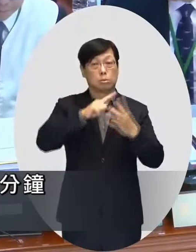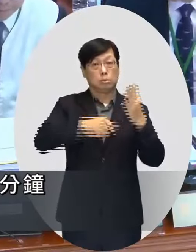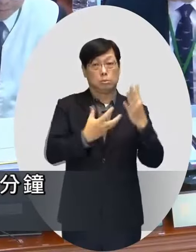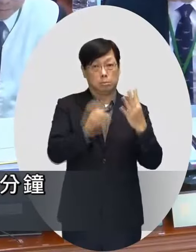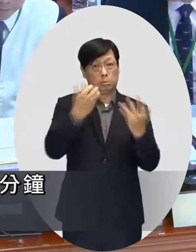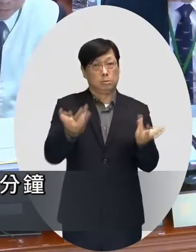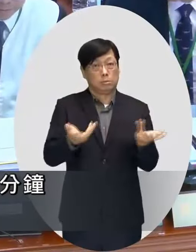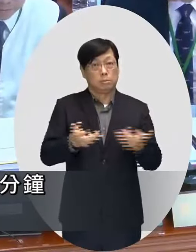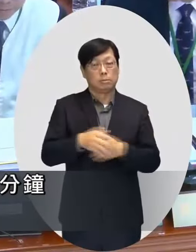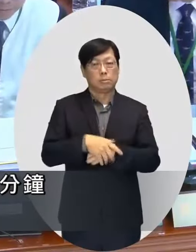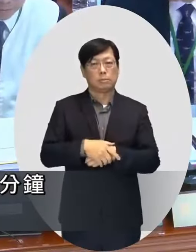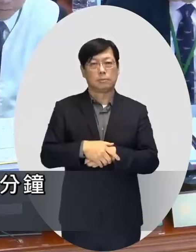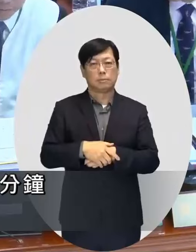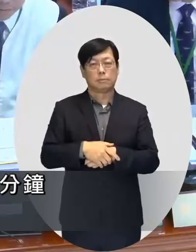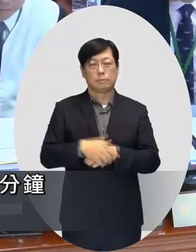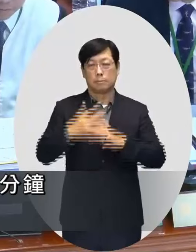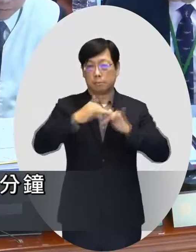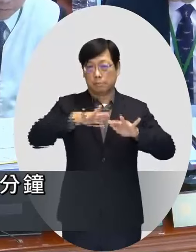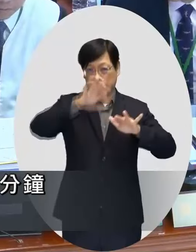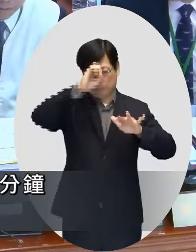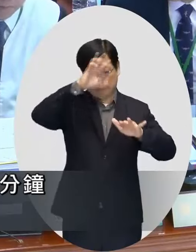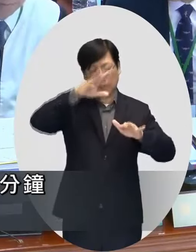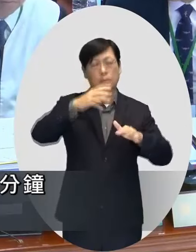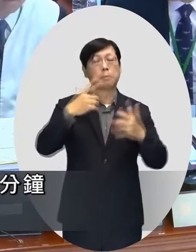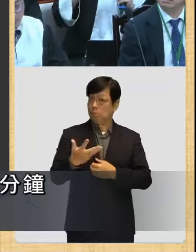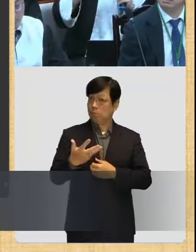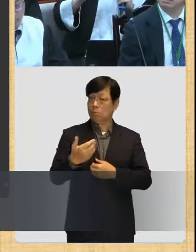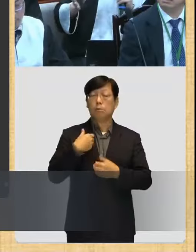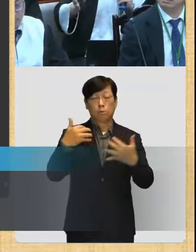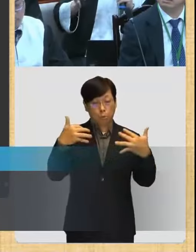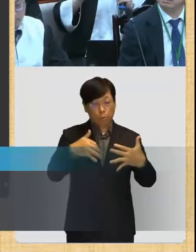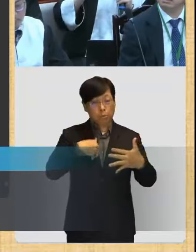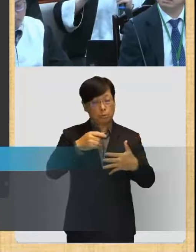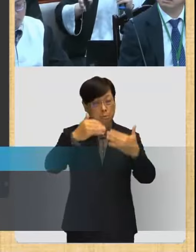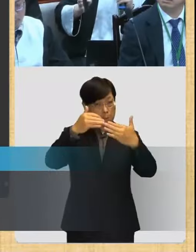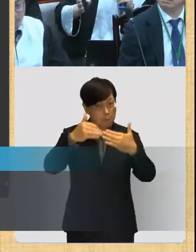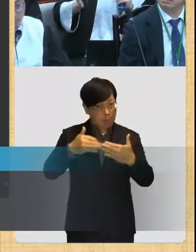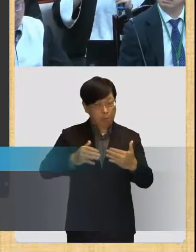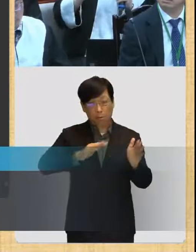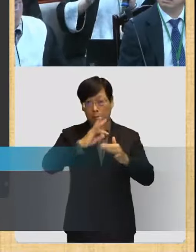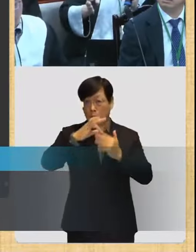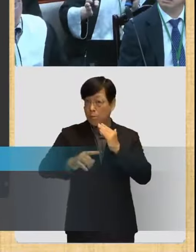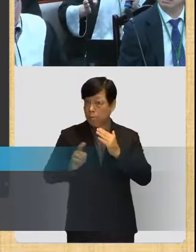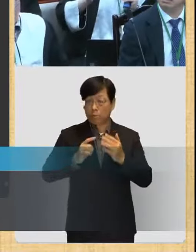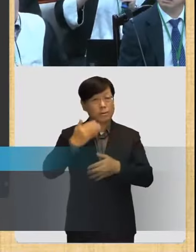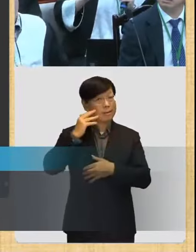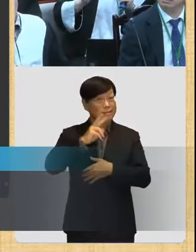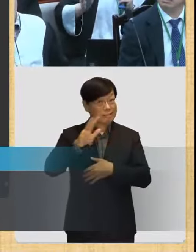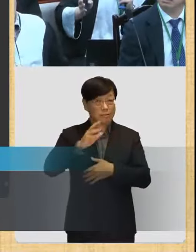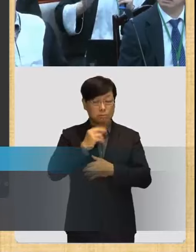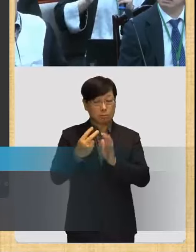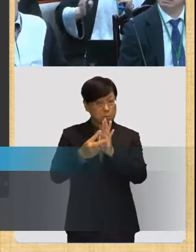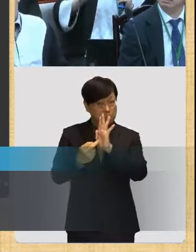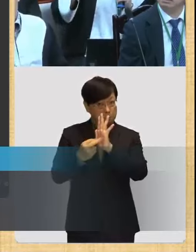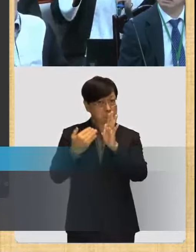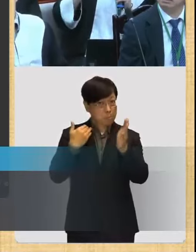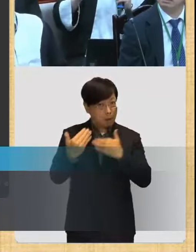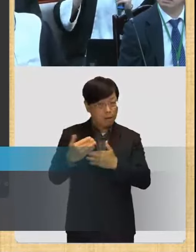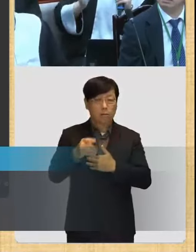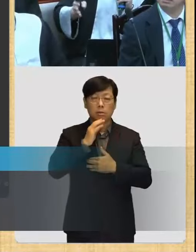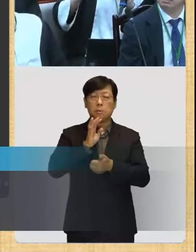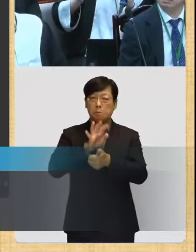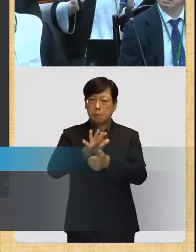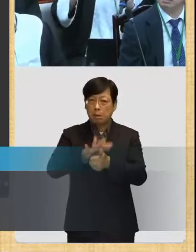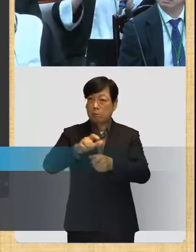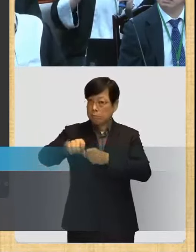1068分钟，不是没讨论，而是没共识。 你就点出问题的逻辑跟情 境预设以及蓝色的部分厘清问题争议，它都